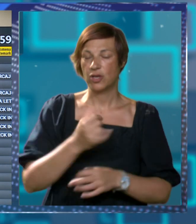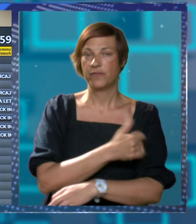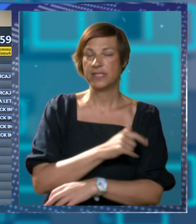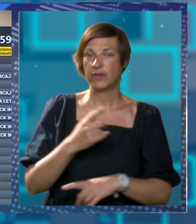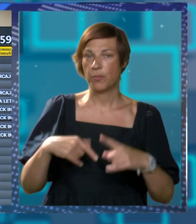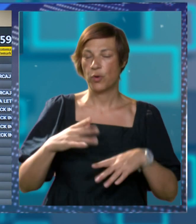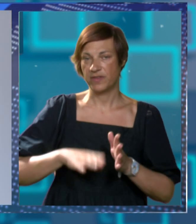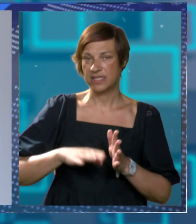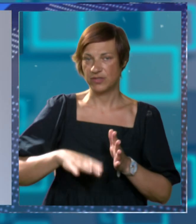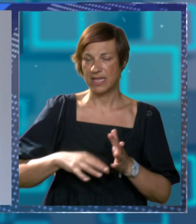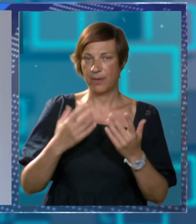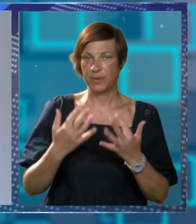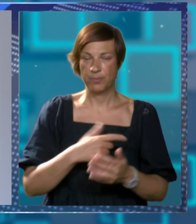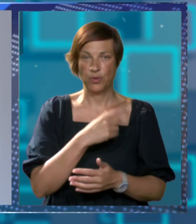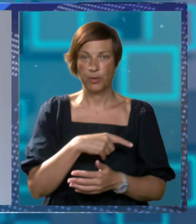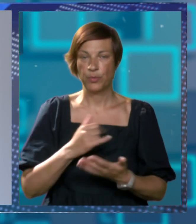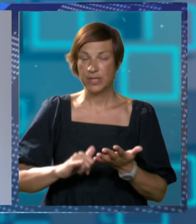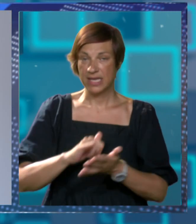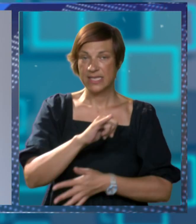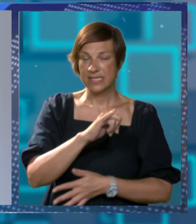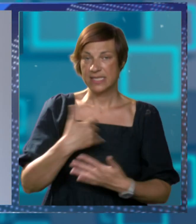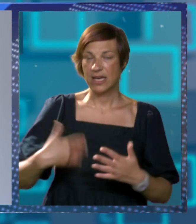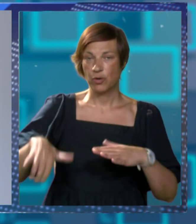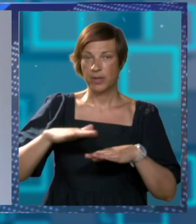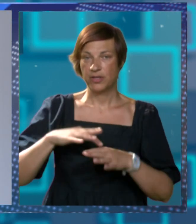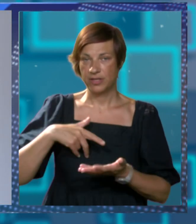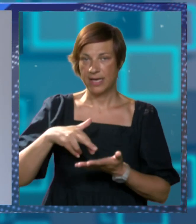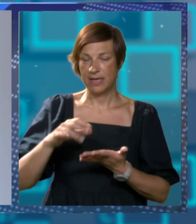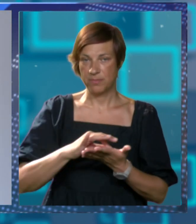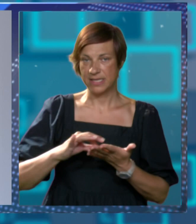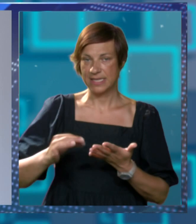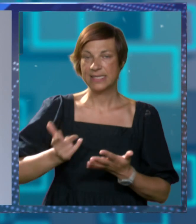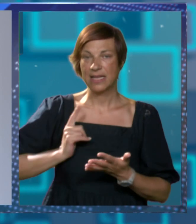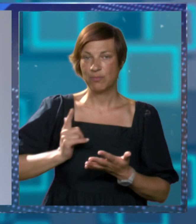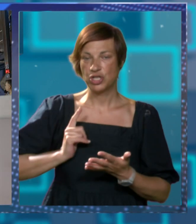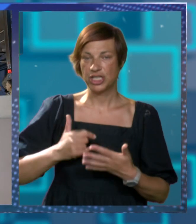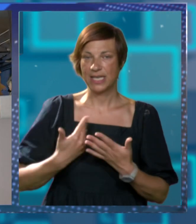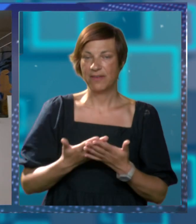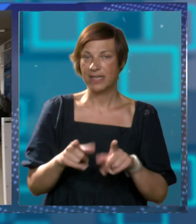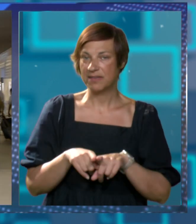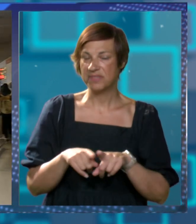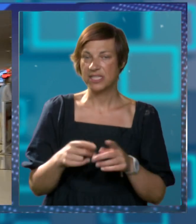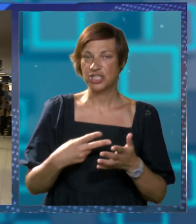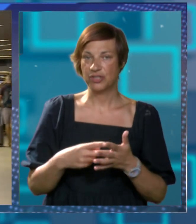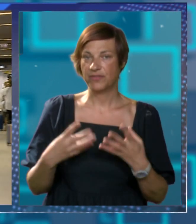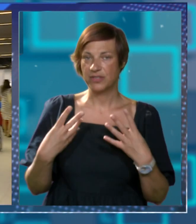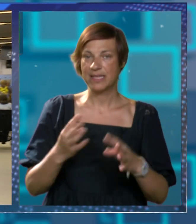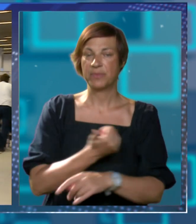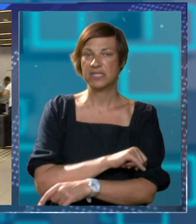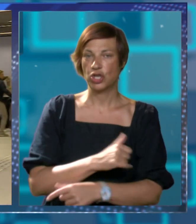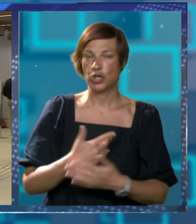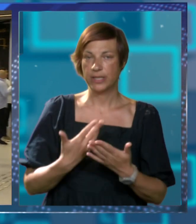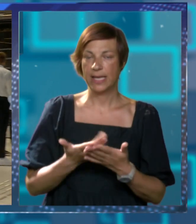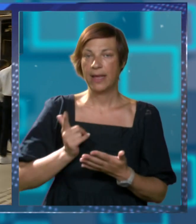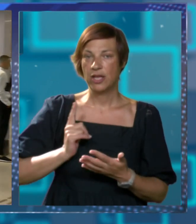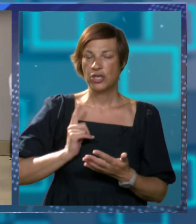godini povijesno slabiji. Broj putnika i operacija zrakoplova, dodaje, ide prema zacrtanim očekivanjima, vrlo slično 2018.